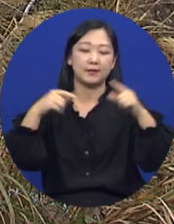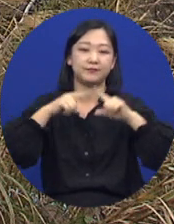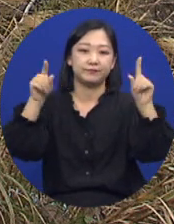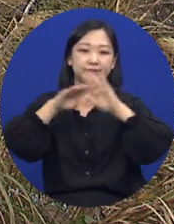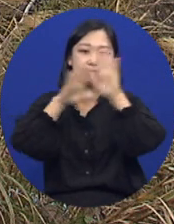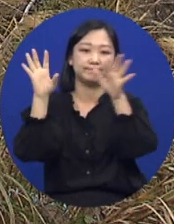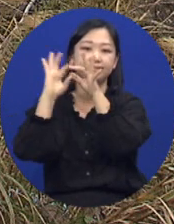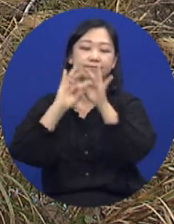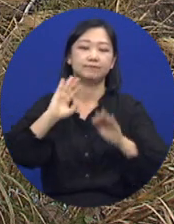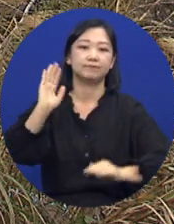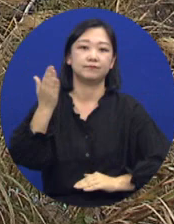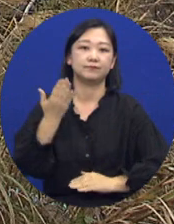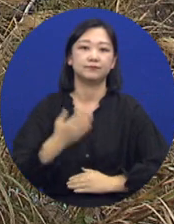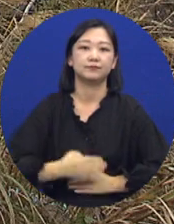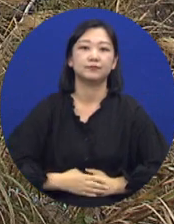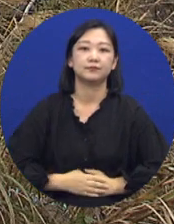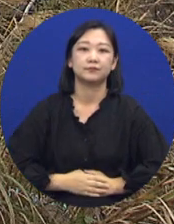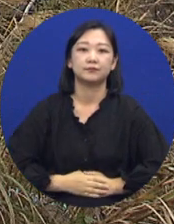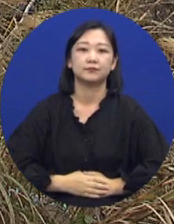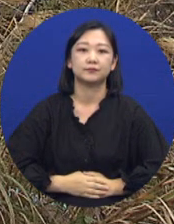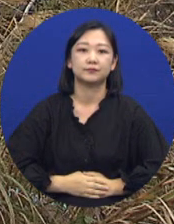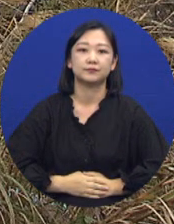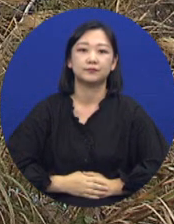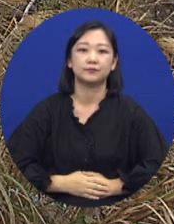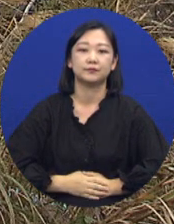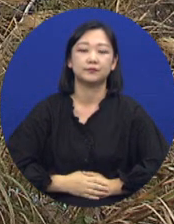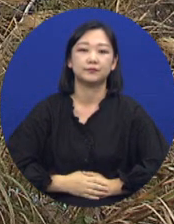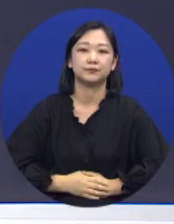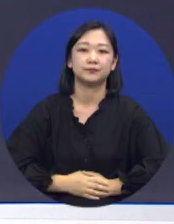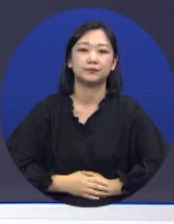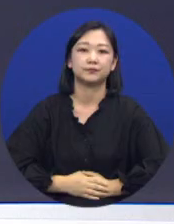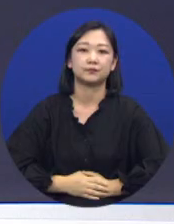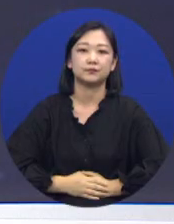날씨가 이어지겠습니다. 날씨였습니다.